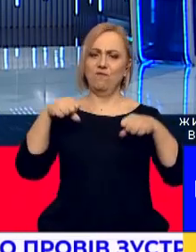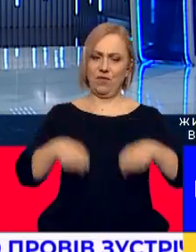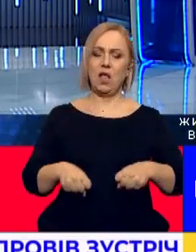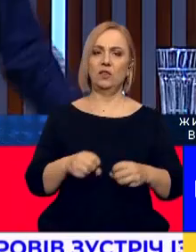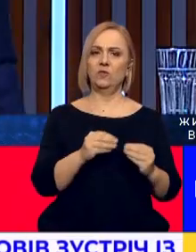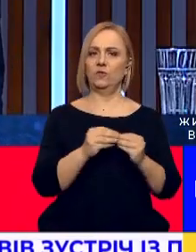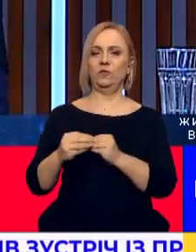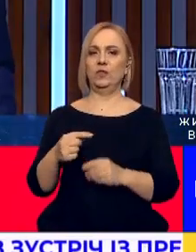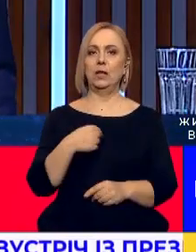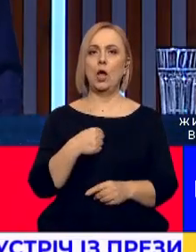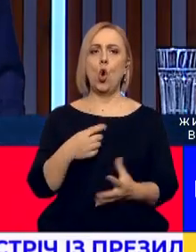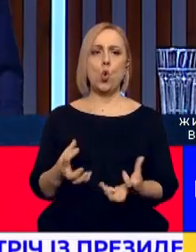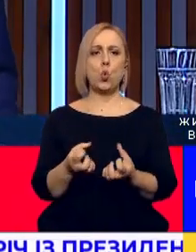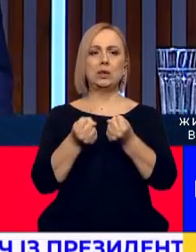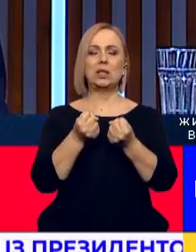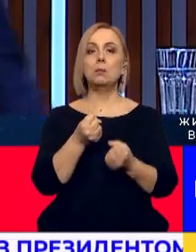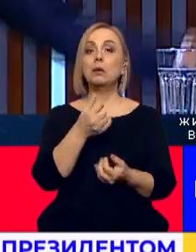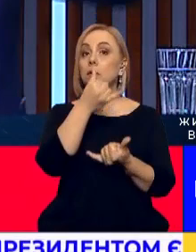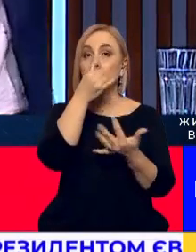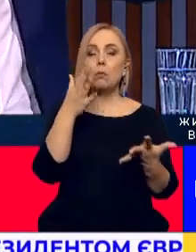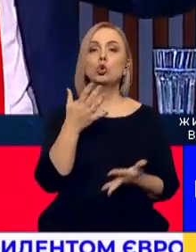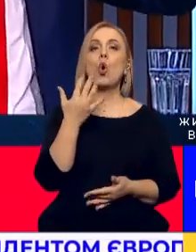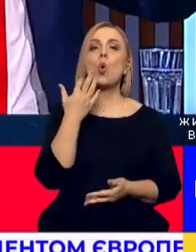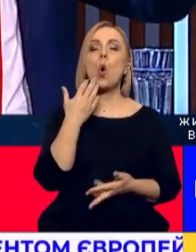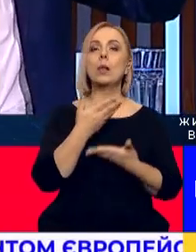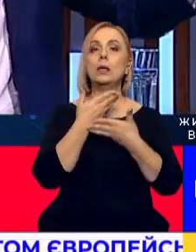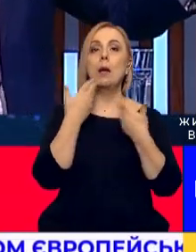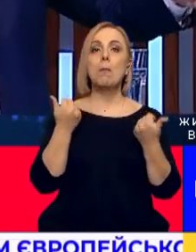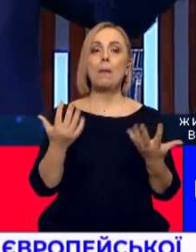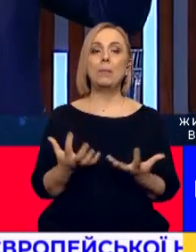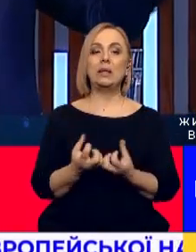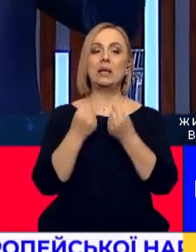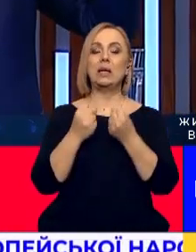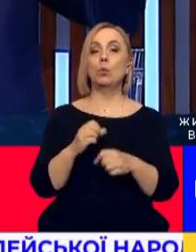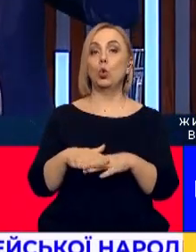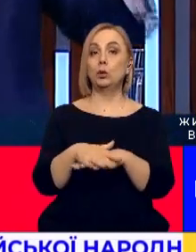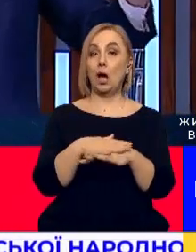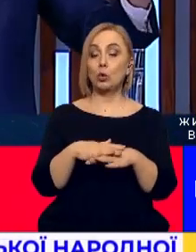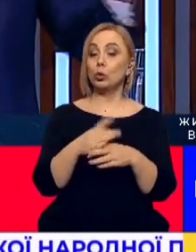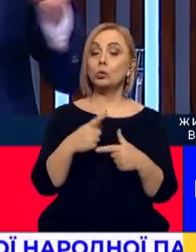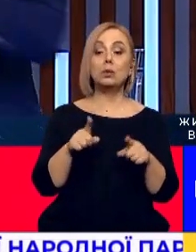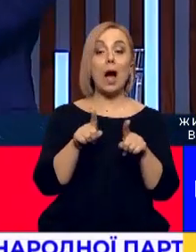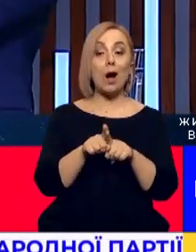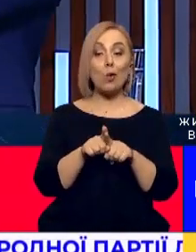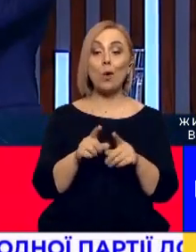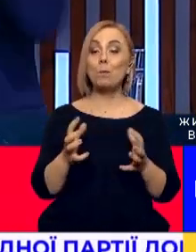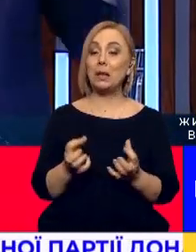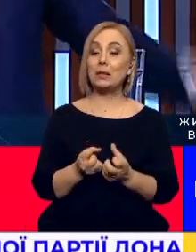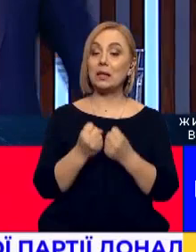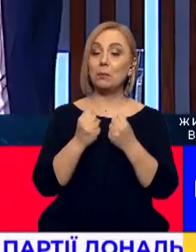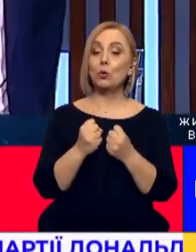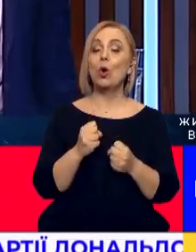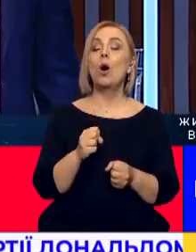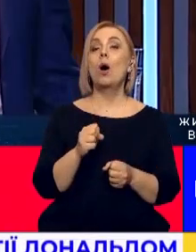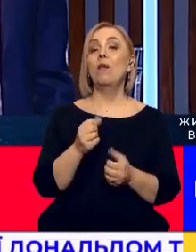неможливо утримати владу, коли ти не маєш підтримки народу. Сьогодні такої підтримки народу у президента Зеленського немає. І тому за акцію, про